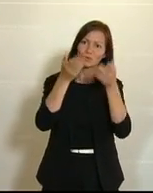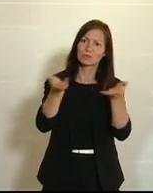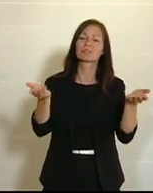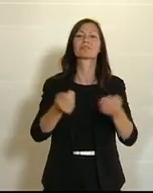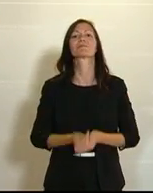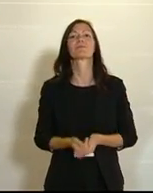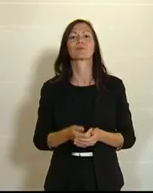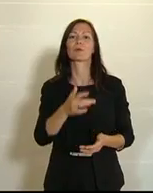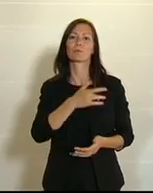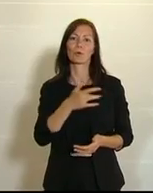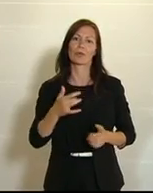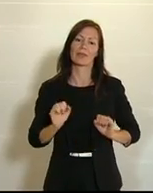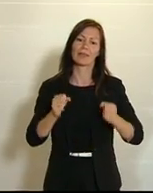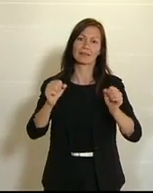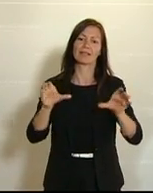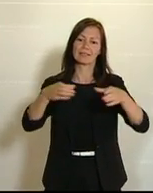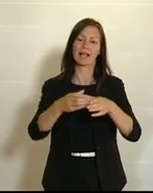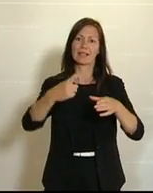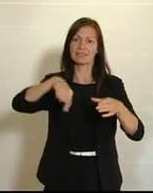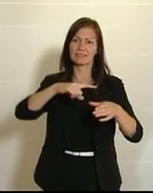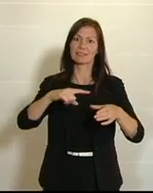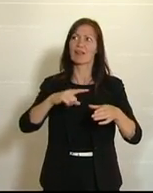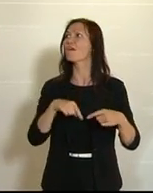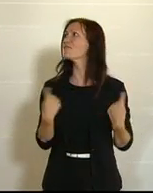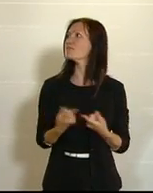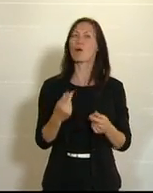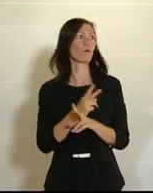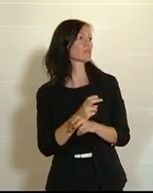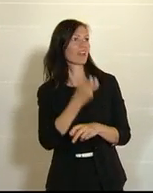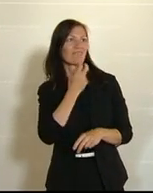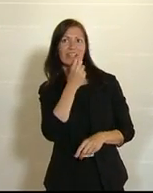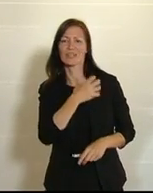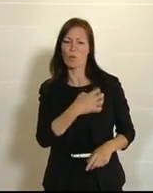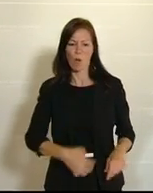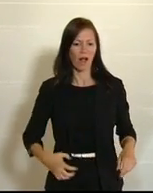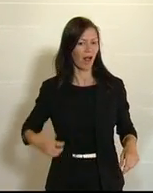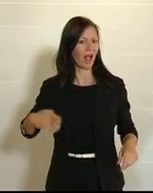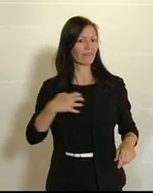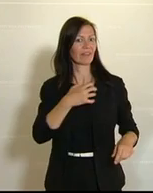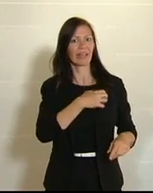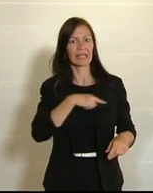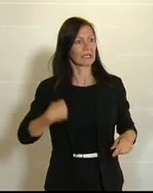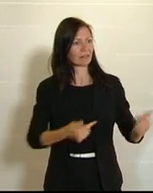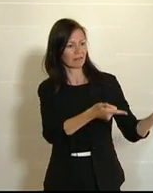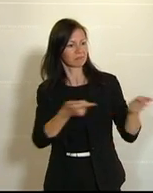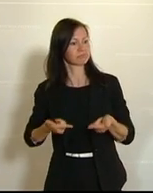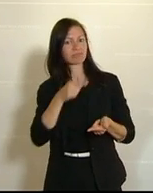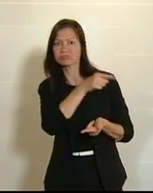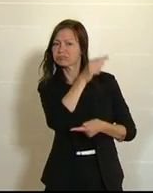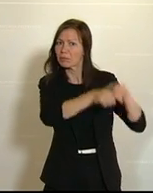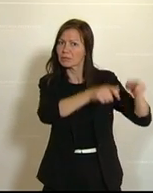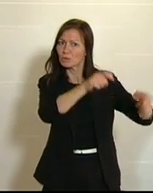Die Bürgerinitiative Wir Österreicher wollen keine Organe aus China haben, für die unschuldige Menschen getötet wurden, fordert